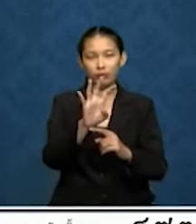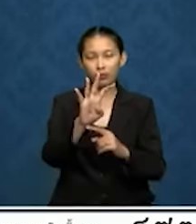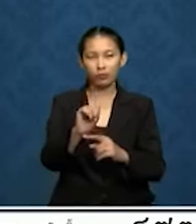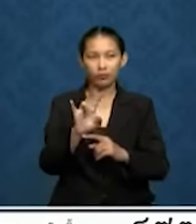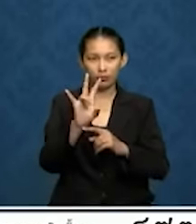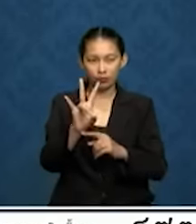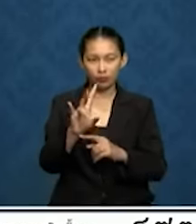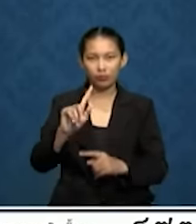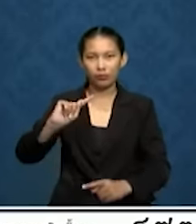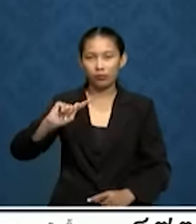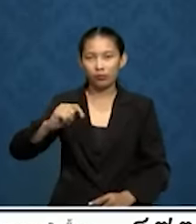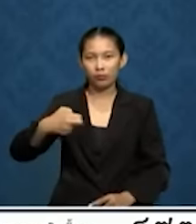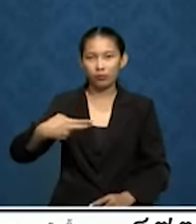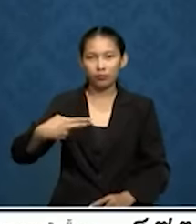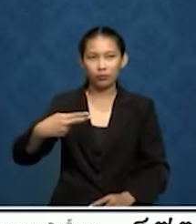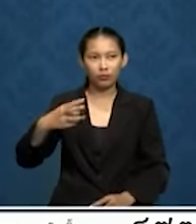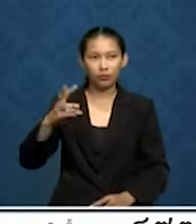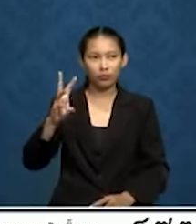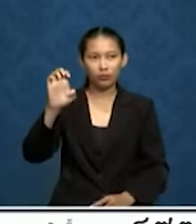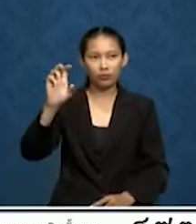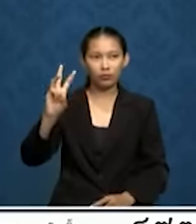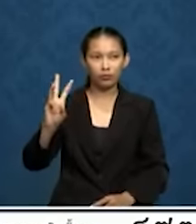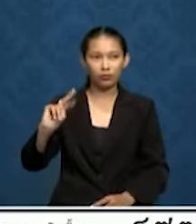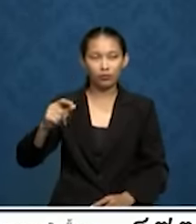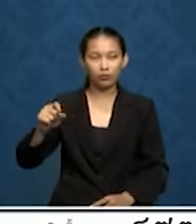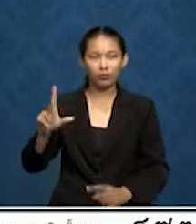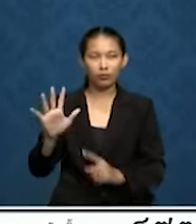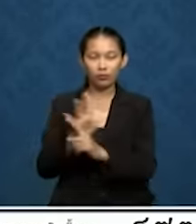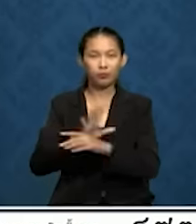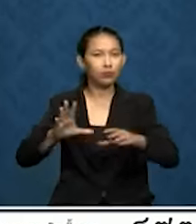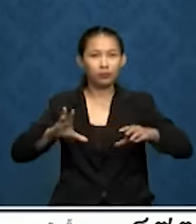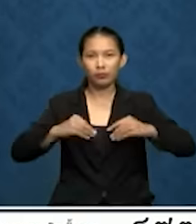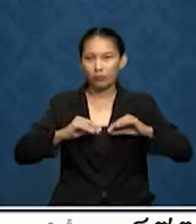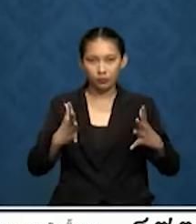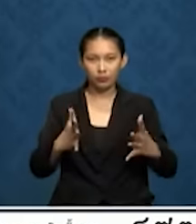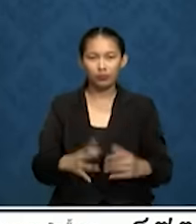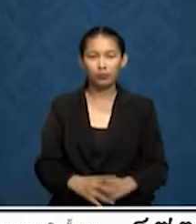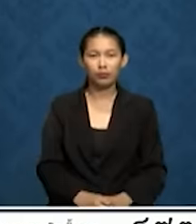147นายทวีวงโตทวีวง ไม่เห็นชอบครับ